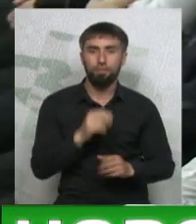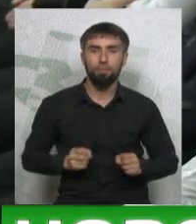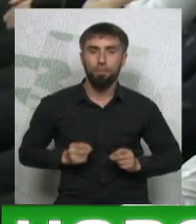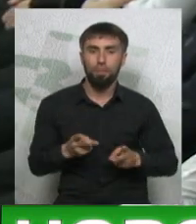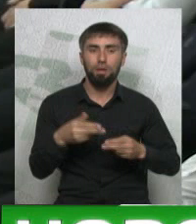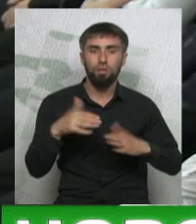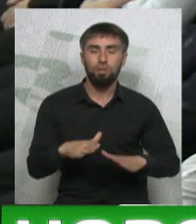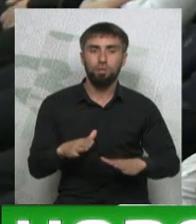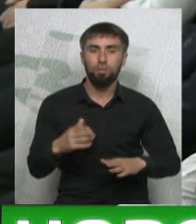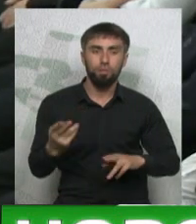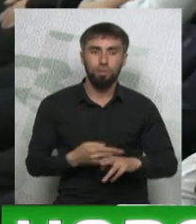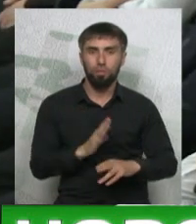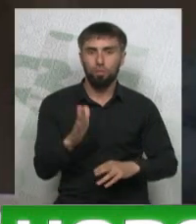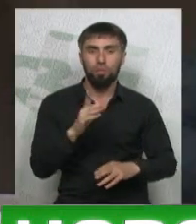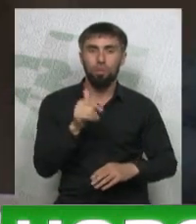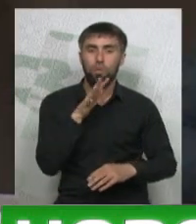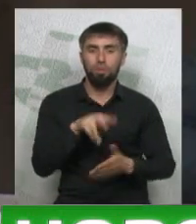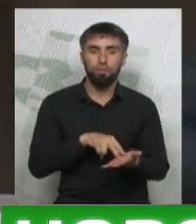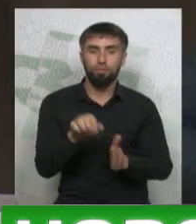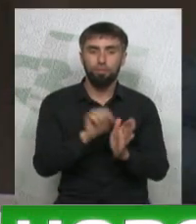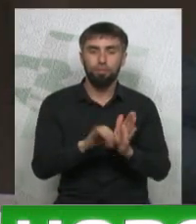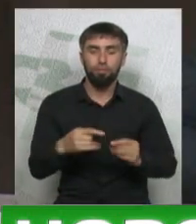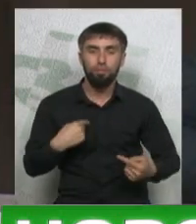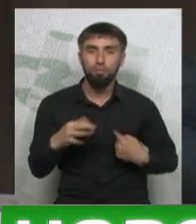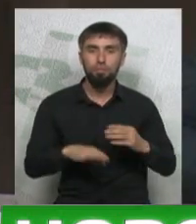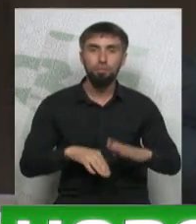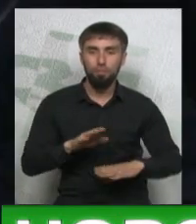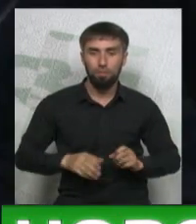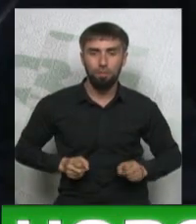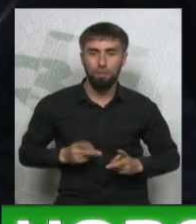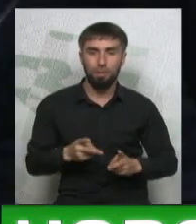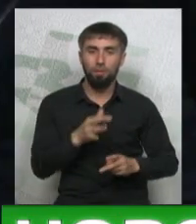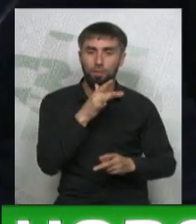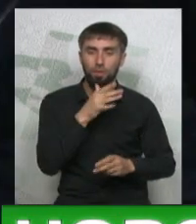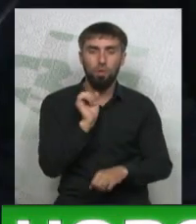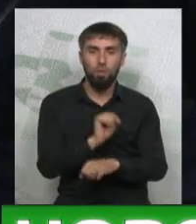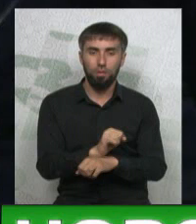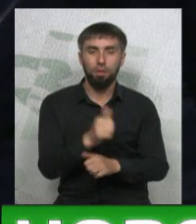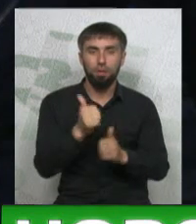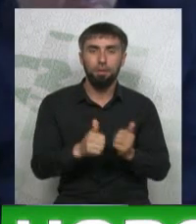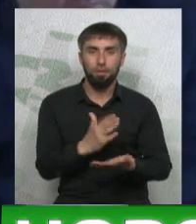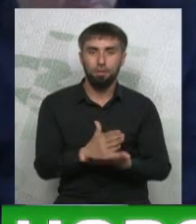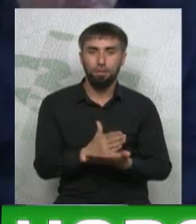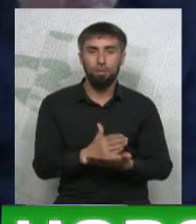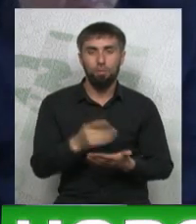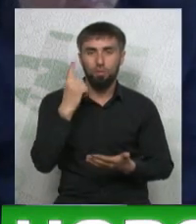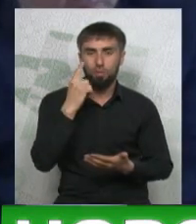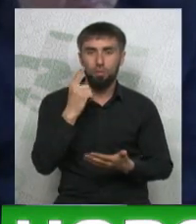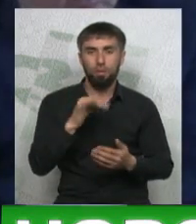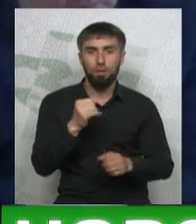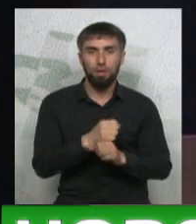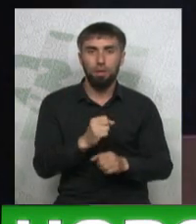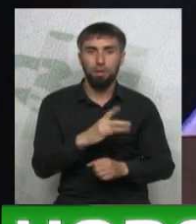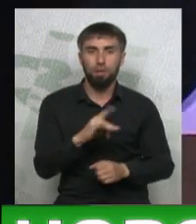Терроризм лишает будущего и тех, кто идет убивать, и тех, кто страдает от рук преступников. Время остановиться всегда есть. Подумать,